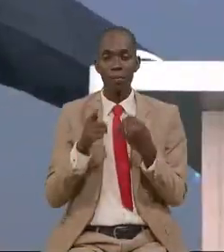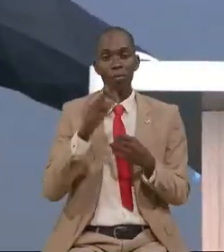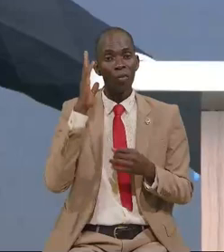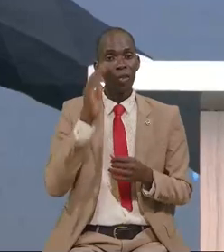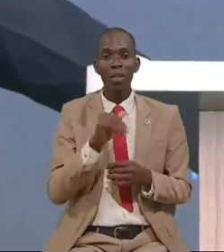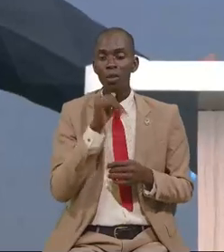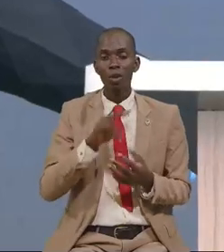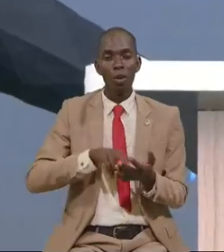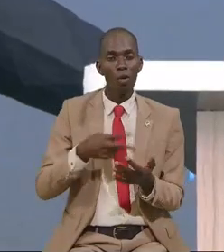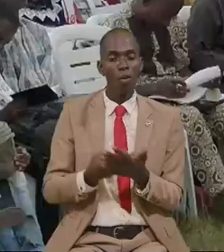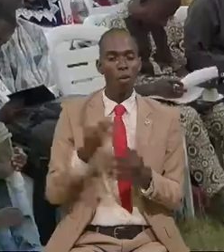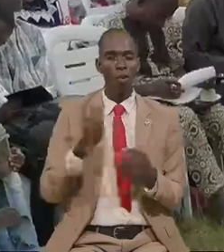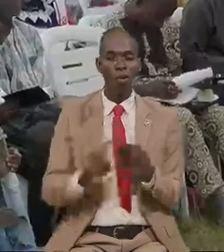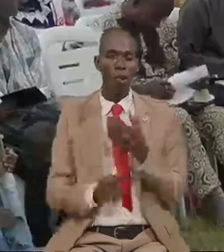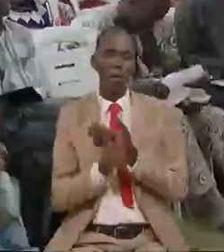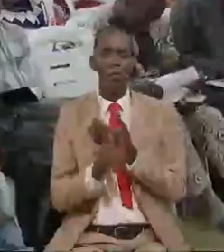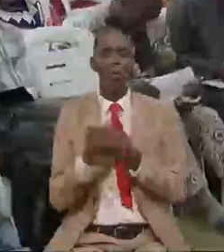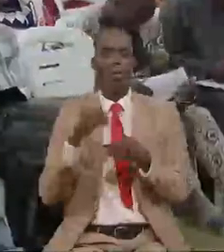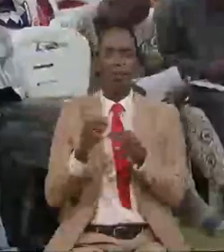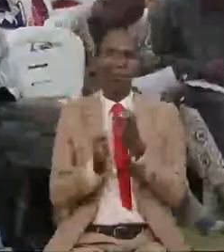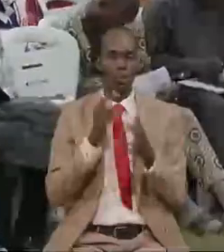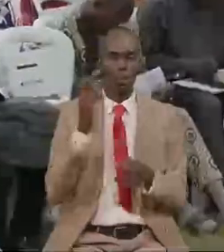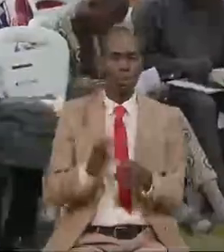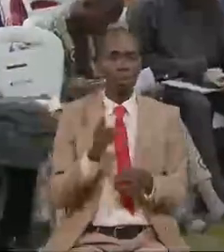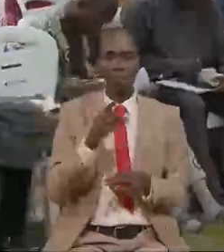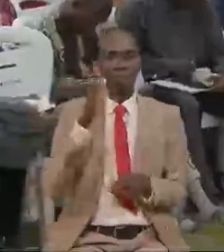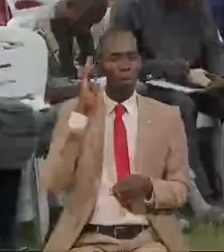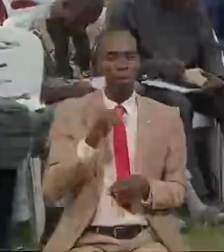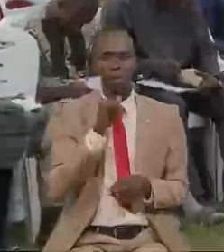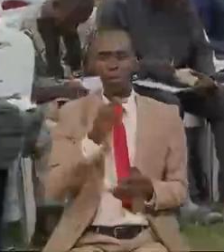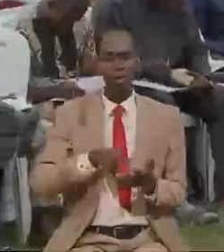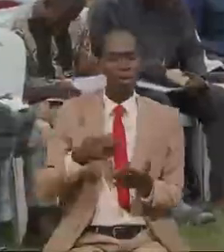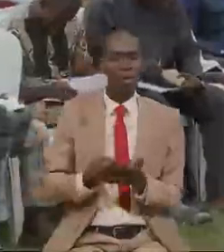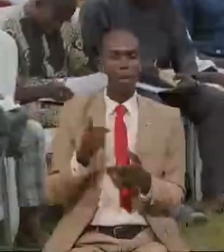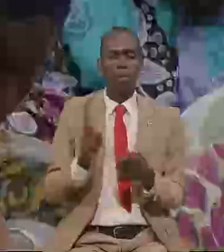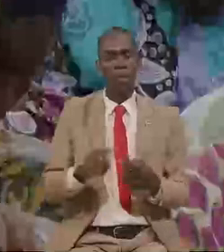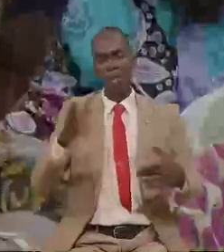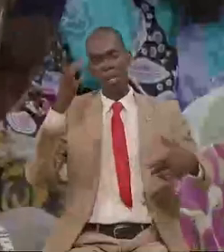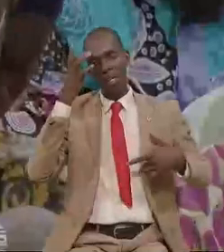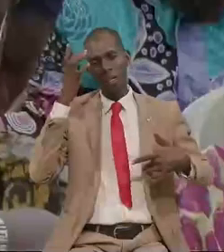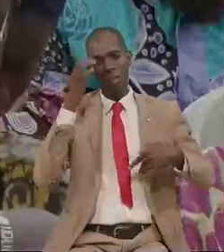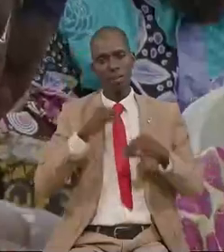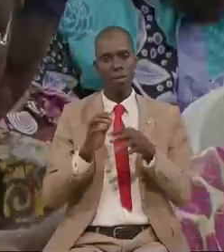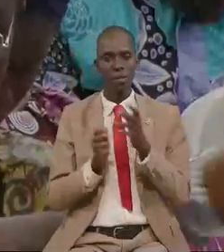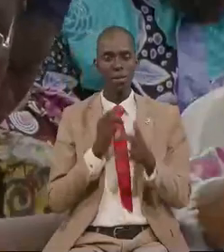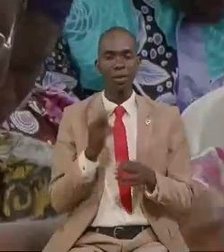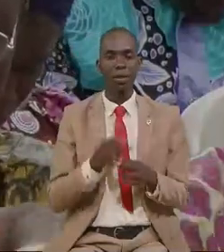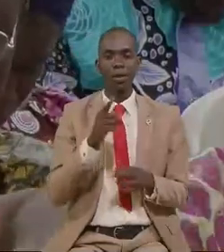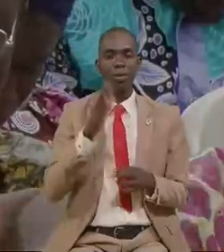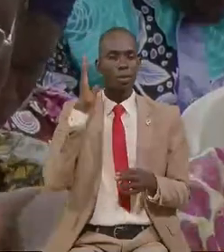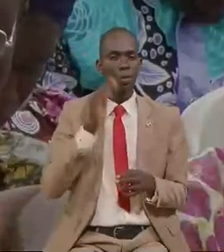Tu ne tomberas pas dans le danger. Tu ne tomberas pas dans la maladie. Tu ne tomberas